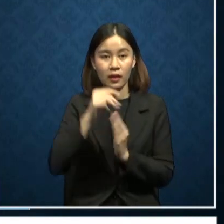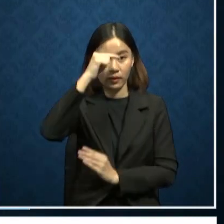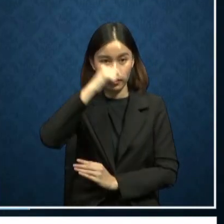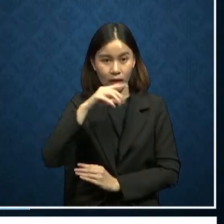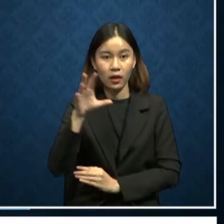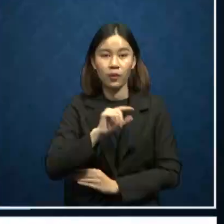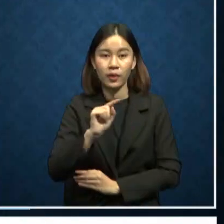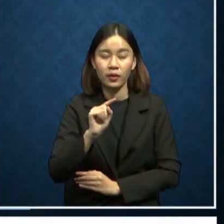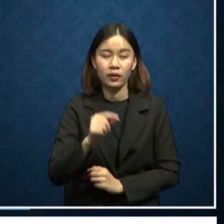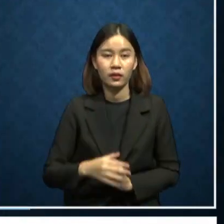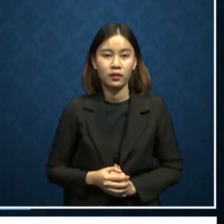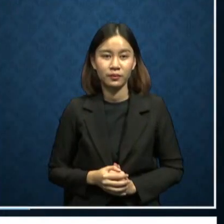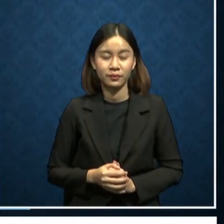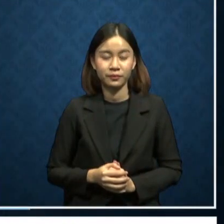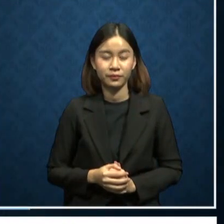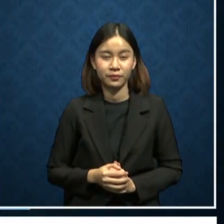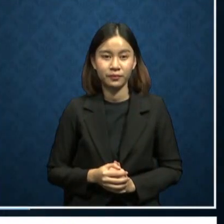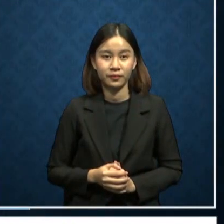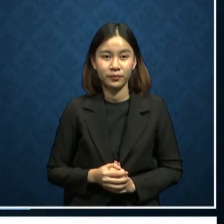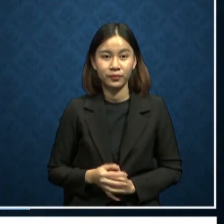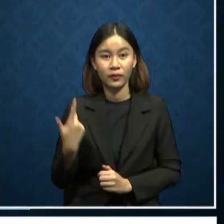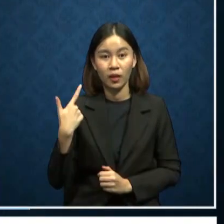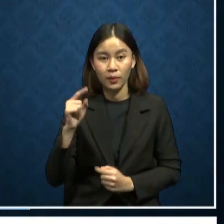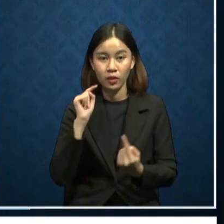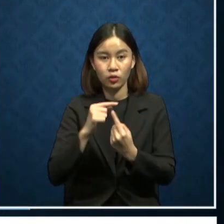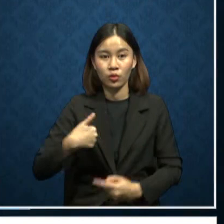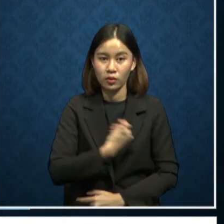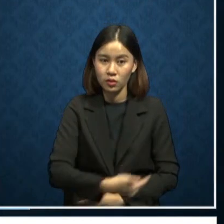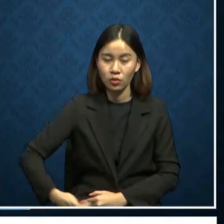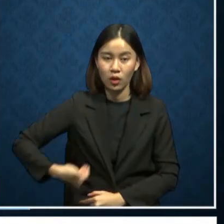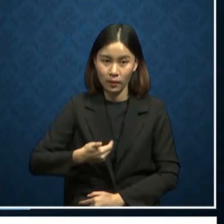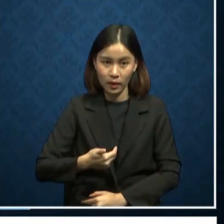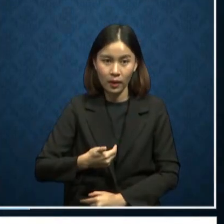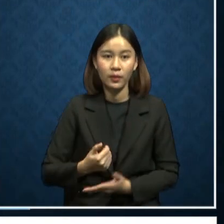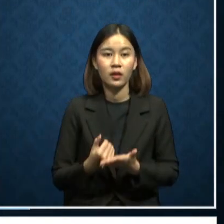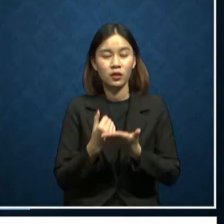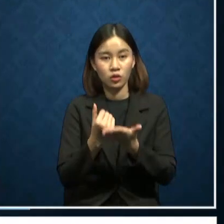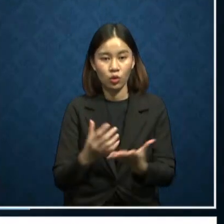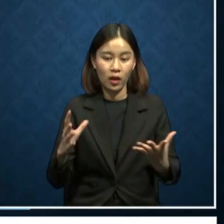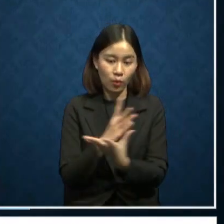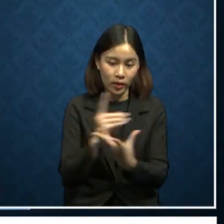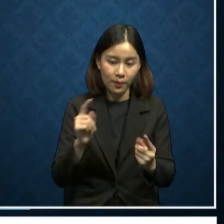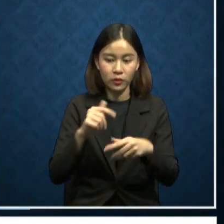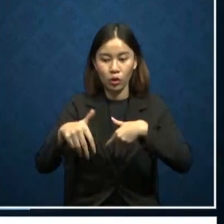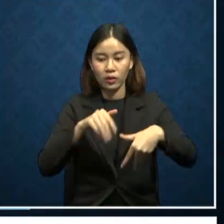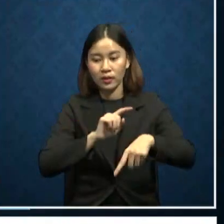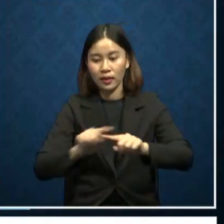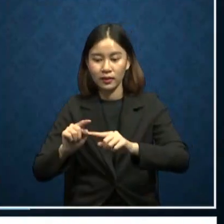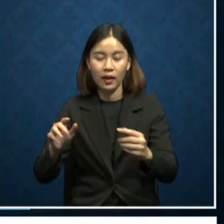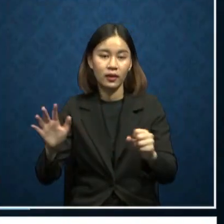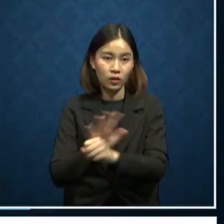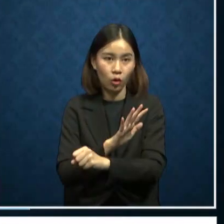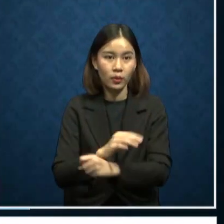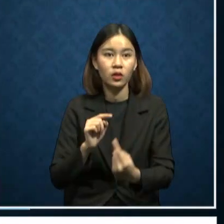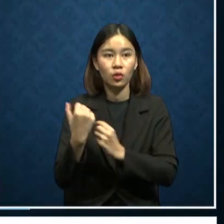เ่อเกิดเอ่อสรรคุณที่เหมาะสมต่อสุขภาพและก็สามารถสะท้อนวัฒนธรรมของท้องถิ่นได้อย่างครบวงจร